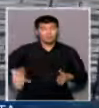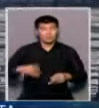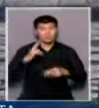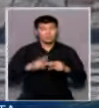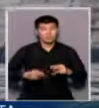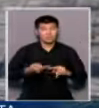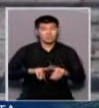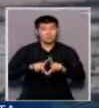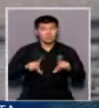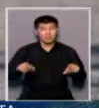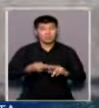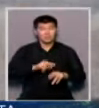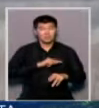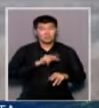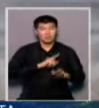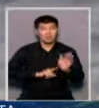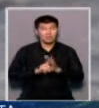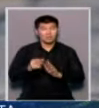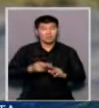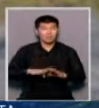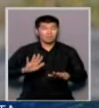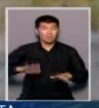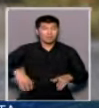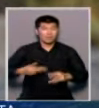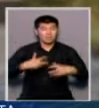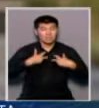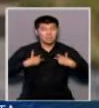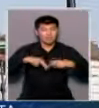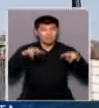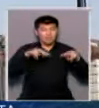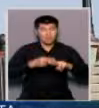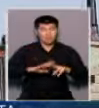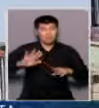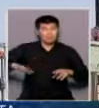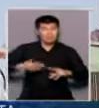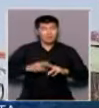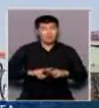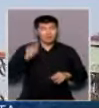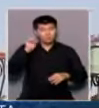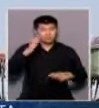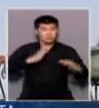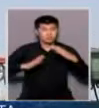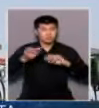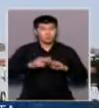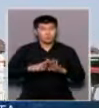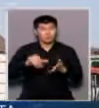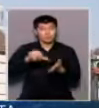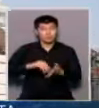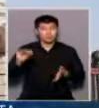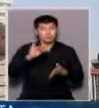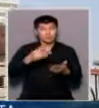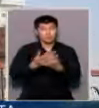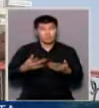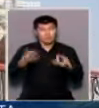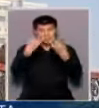окончания средней школы начал трудовую деятельность Чебаном. Позже поступил в Атырауский педагогический институт. Он активно участвовал в